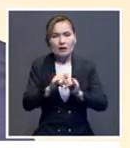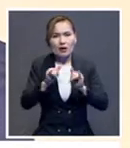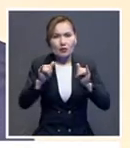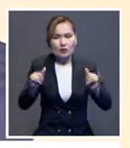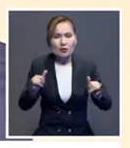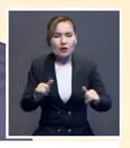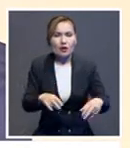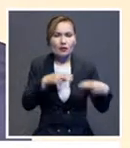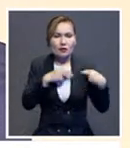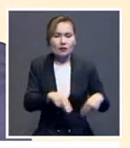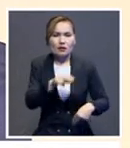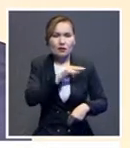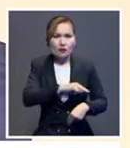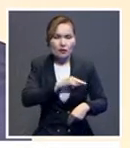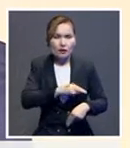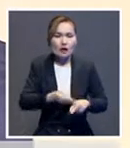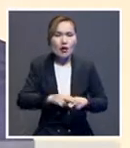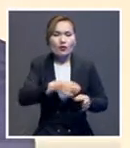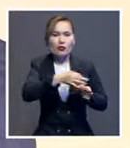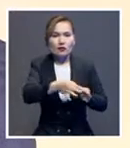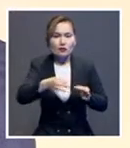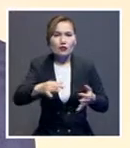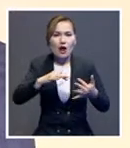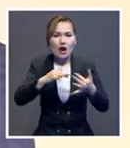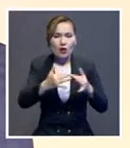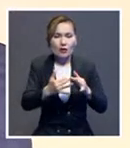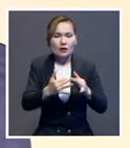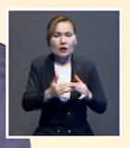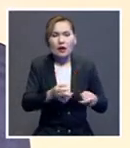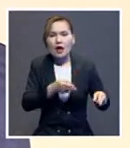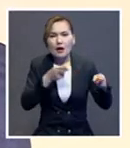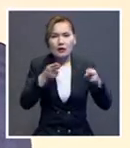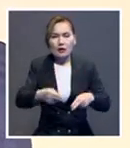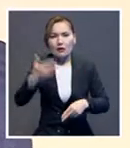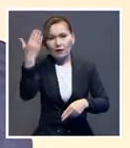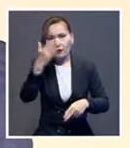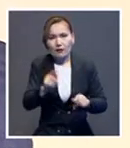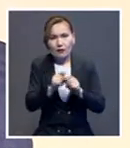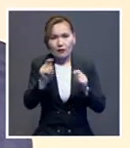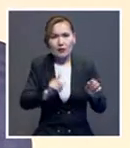Сөйтіп сол шабытпен біздер осы Тарзаман телехикаясына кірісіп кеттік.